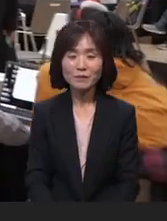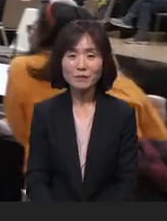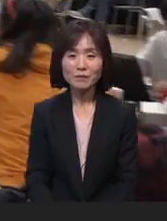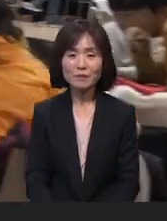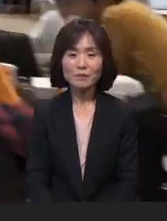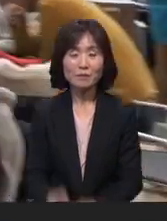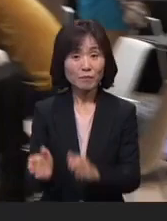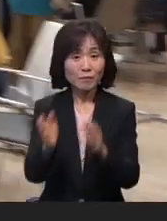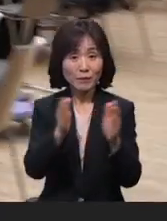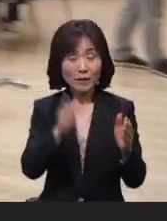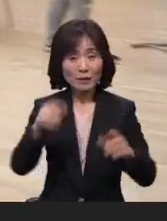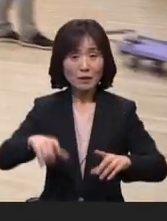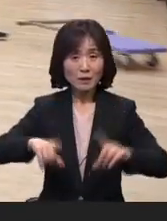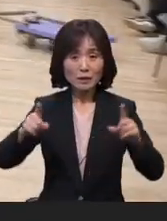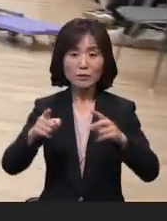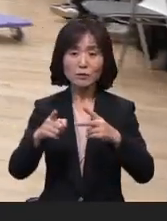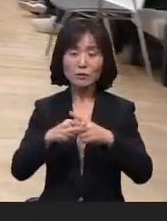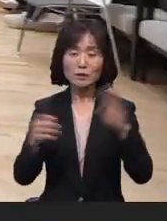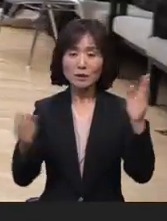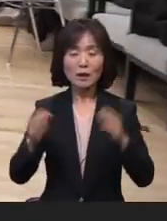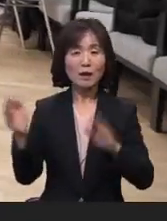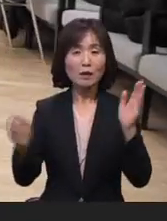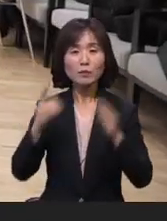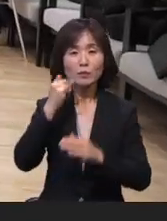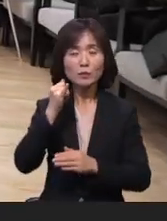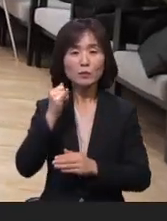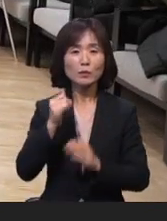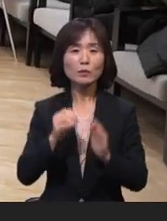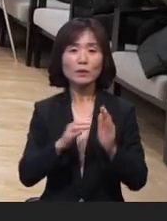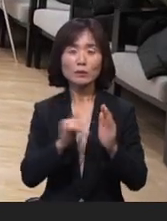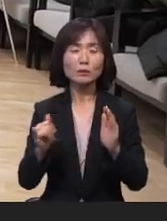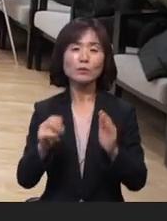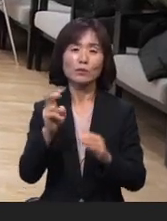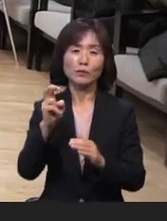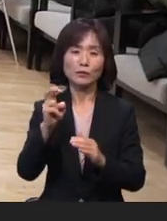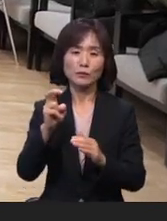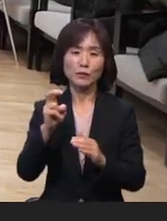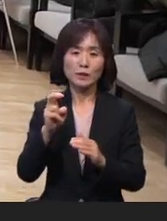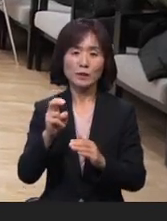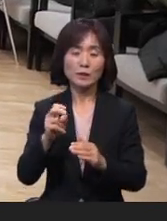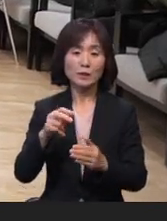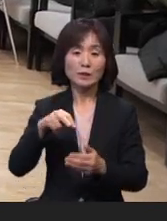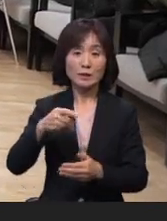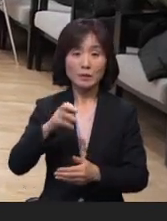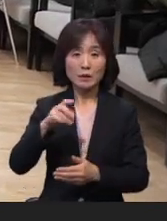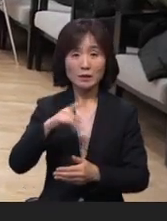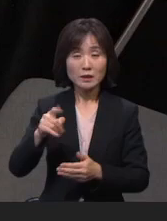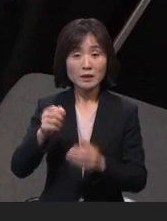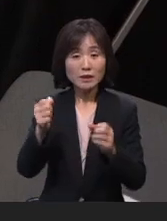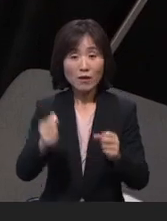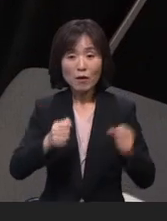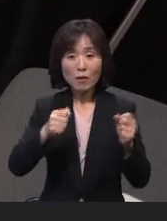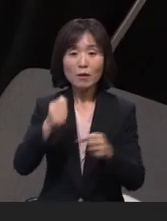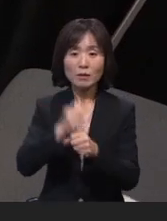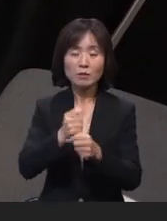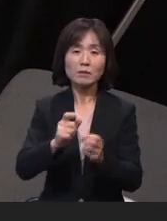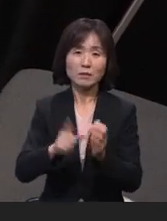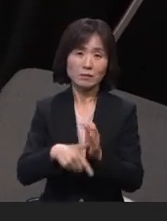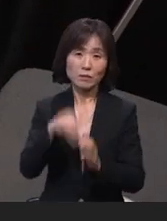한편 이날 초등학생과 학부모 20가족이 함께 스마트 썰매를 제작해보는 시간도 마련됐습니다.